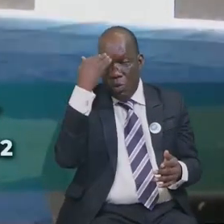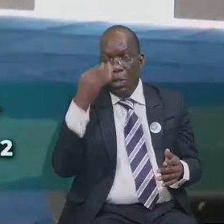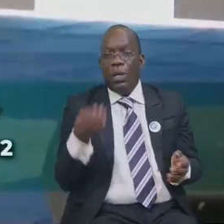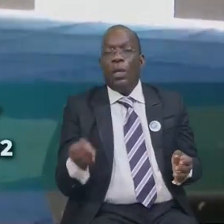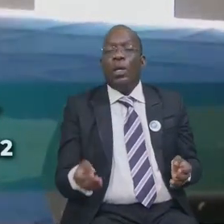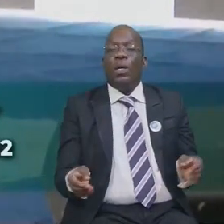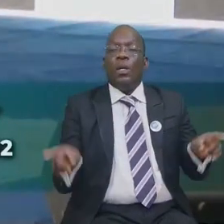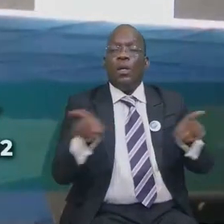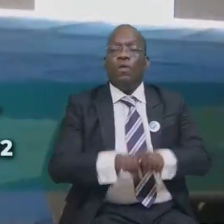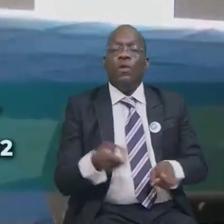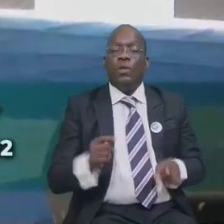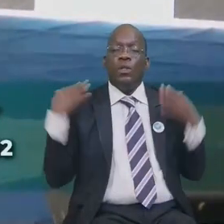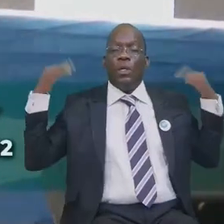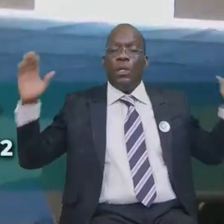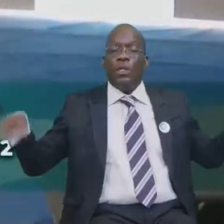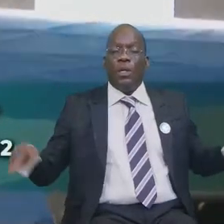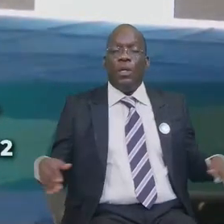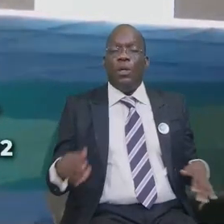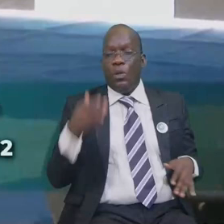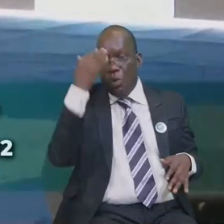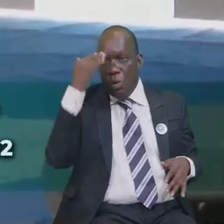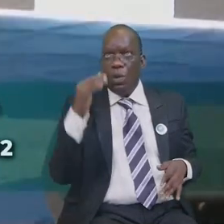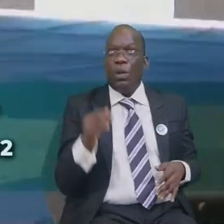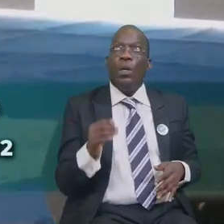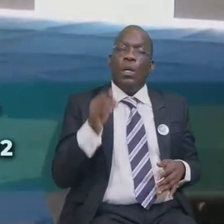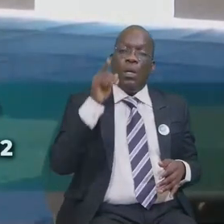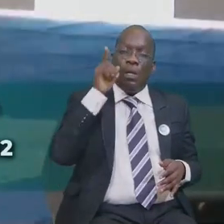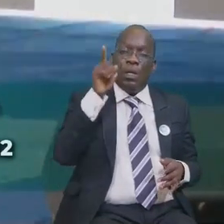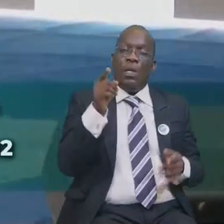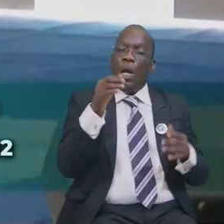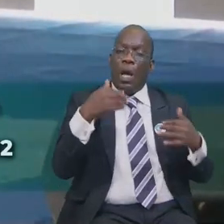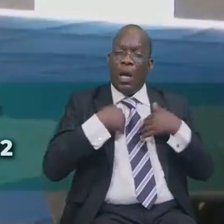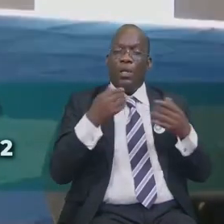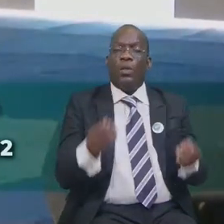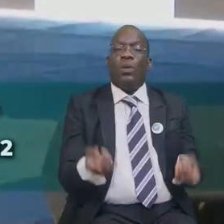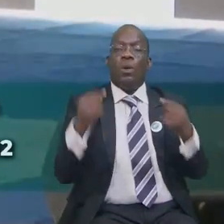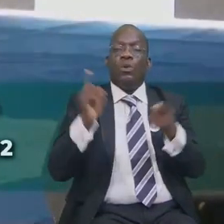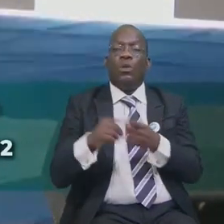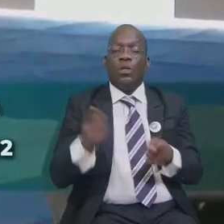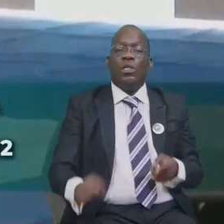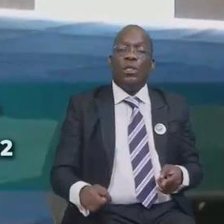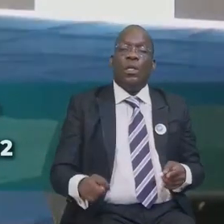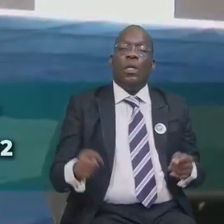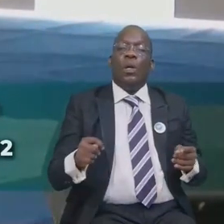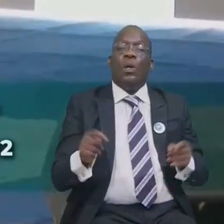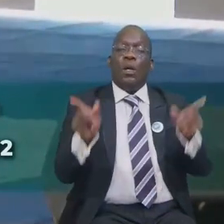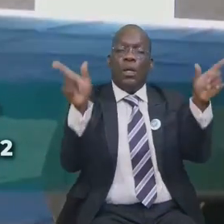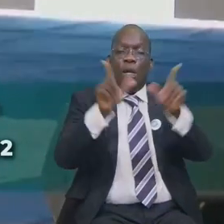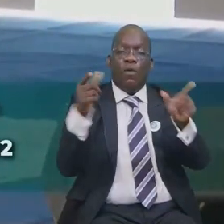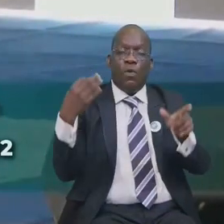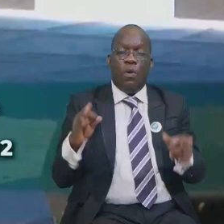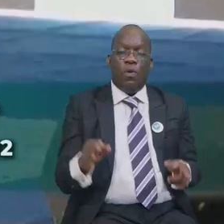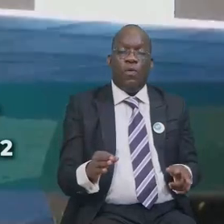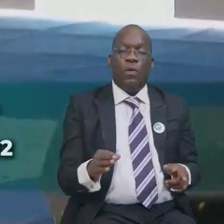que lui, il est allé au haut niveau de la spiritualité, au-dessus des anges, et nous disent